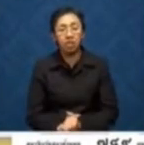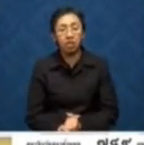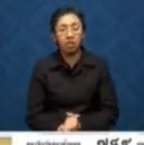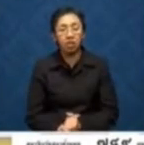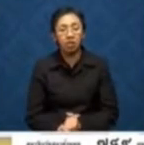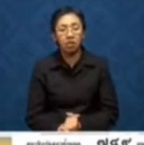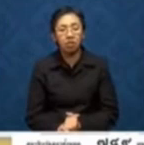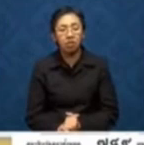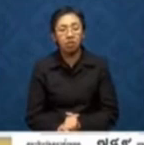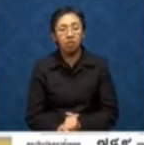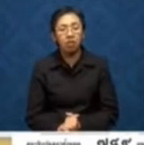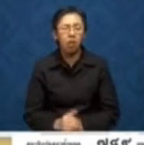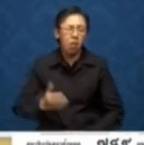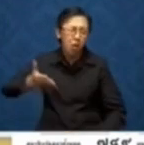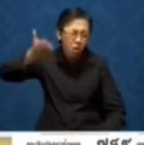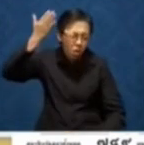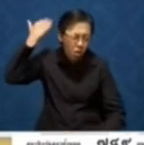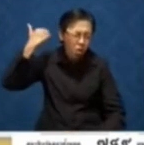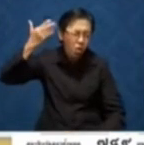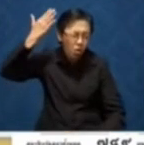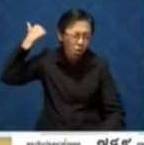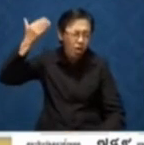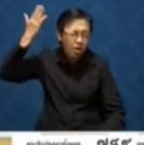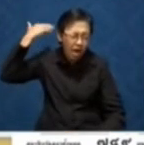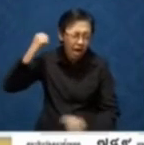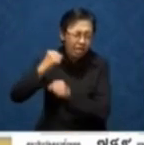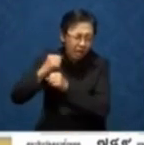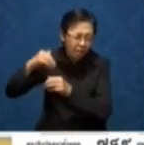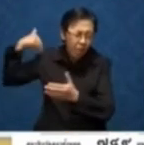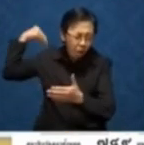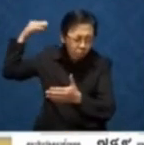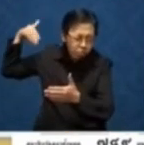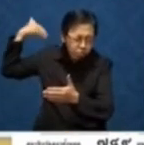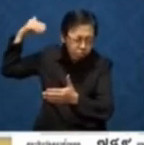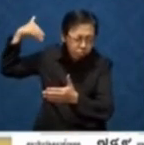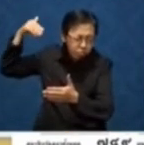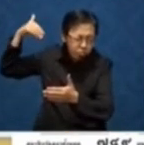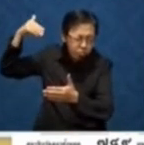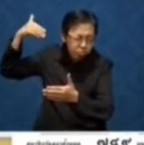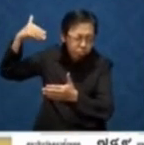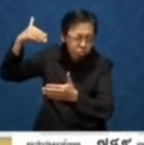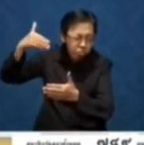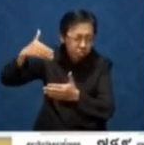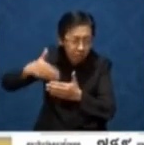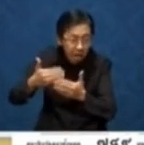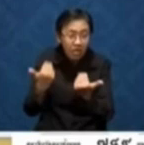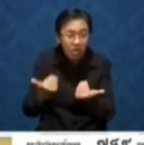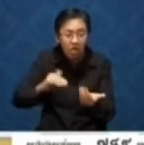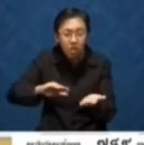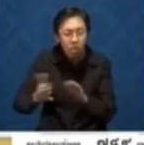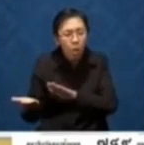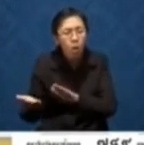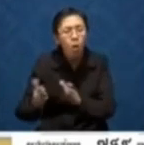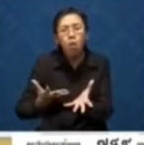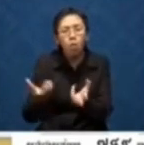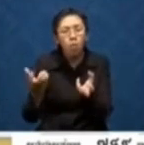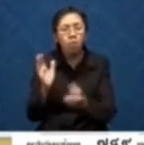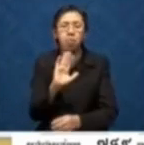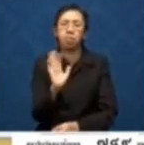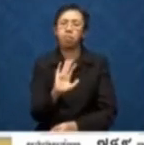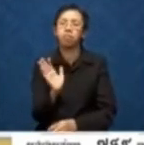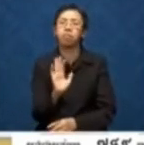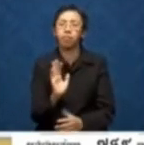ำลายสิ่งที่บรรพบุรุษเขาสร้างกันมาตั้งแต่ต้นไม่มีครับนี่คือ